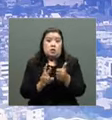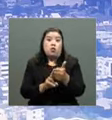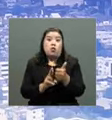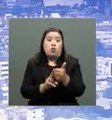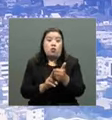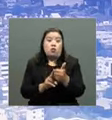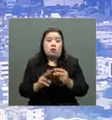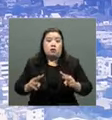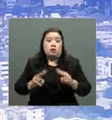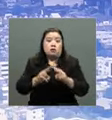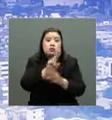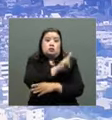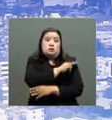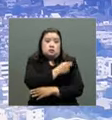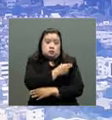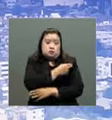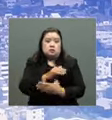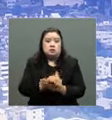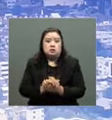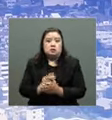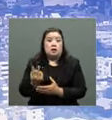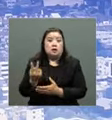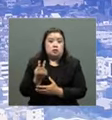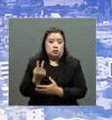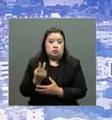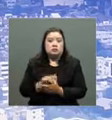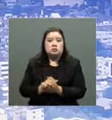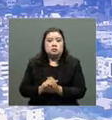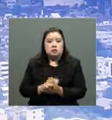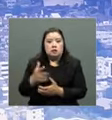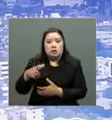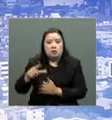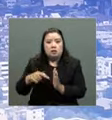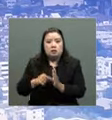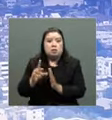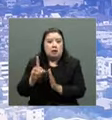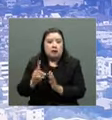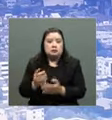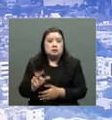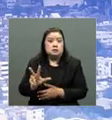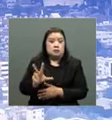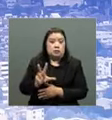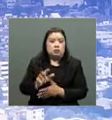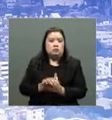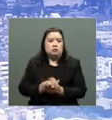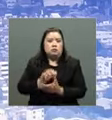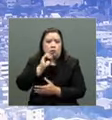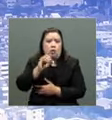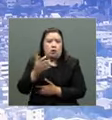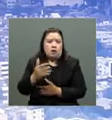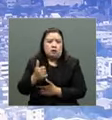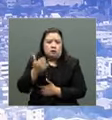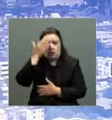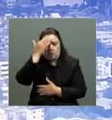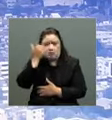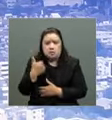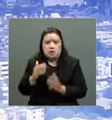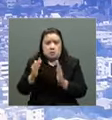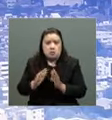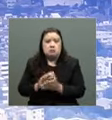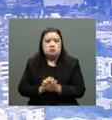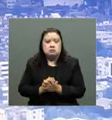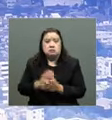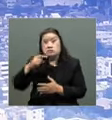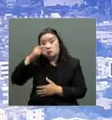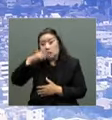การกระทรวงสาธารณสุขท่านอนุทินชาญวีรกูลกับทางปลัดกระทรวงสาธารณสุขเนี่ยออกมาชัดเจนนะครับว่าถึงแม้จะมีมากมายแค่ไหน